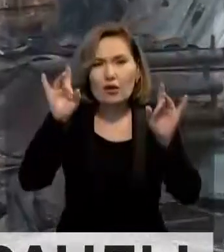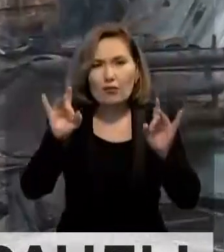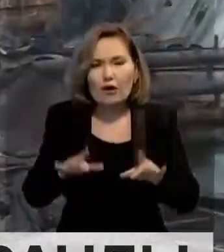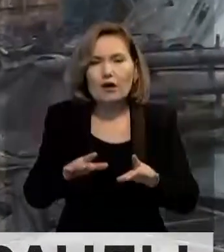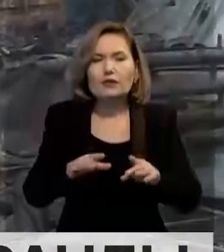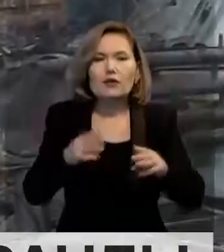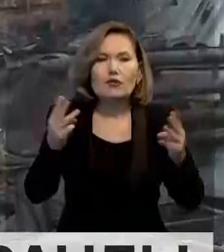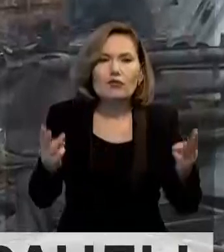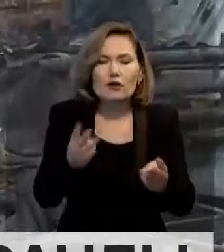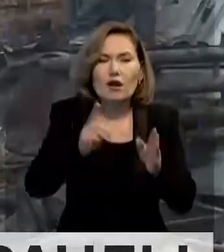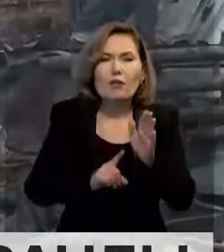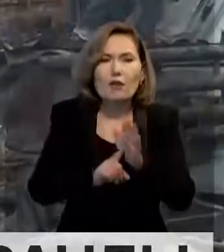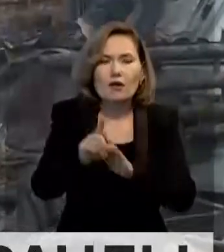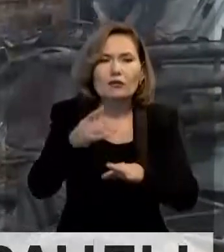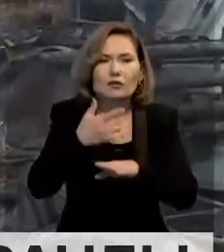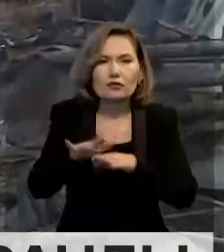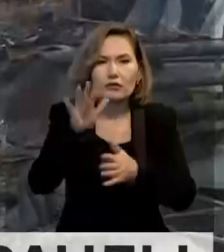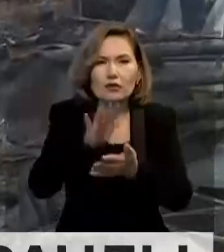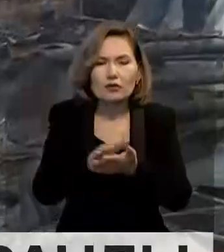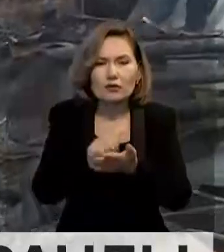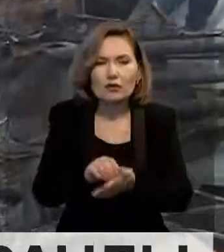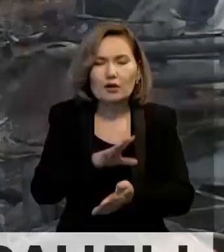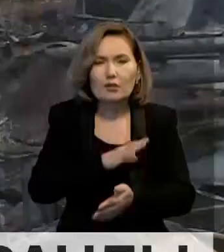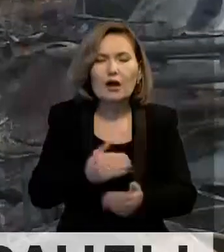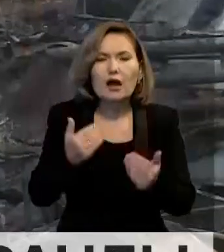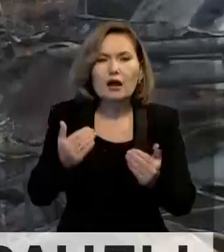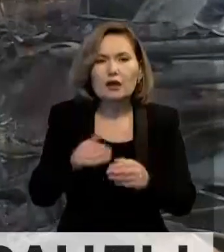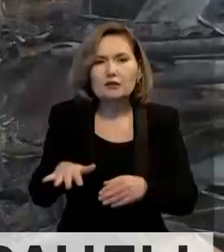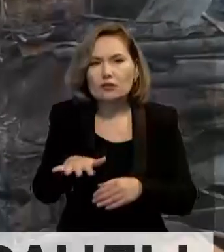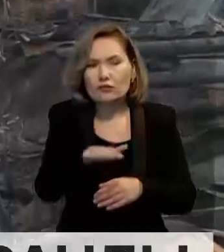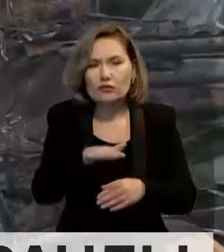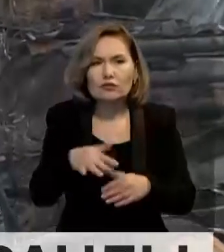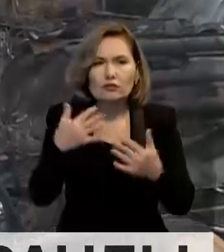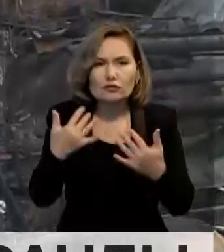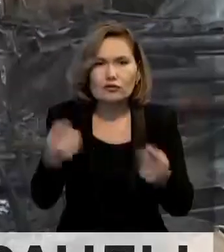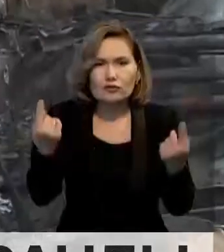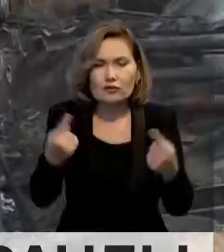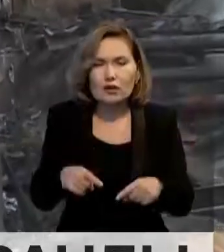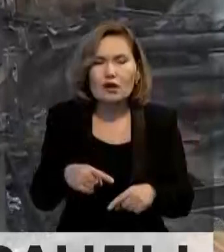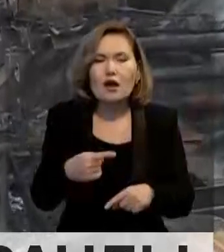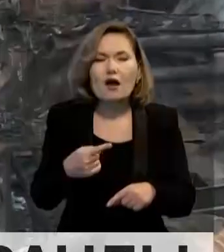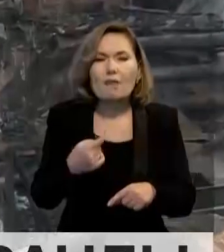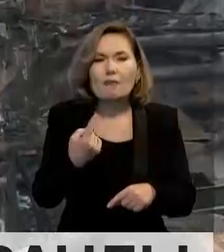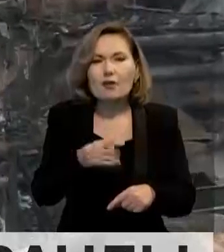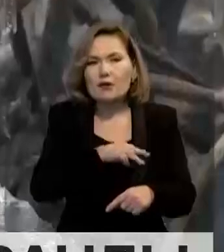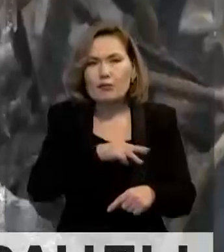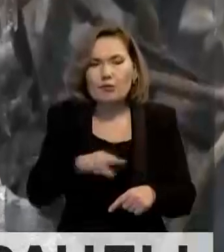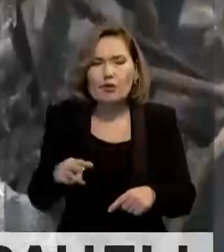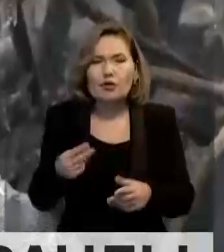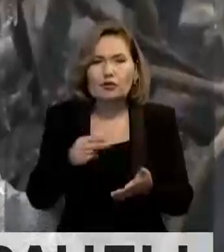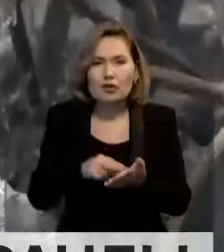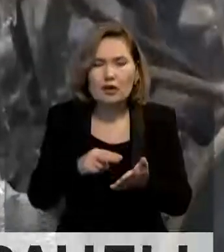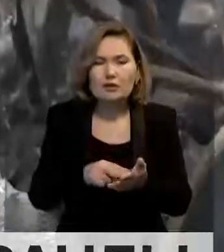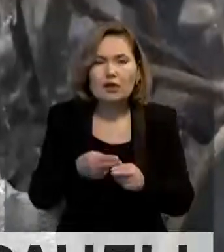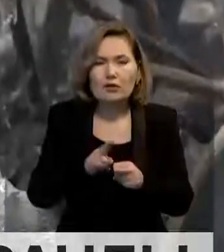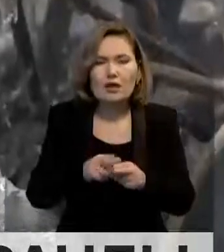тілсіз жау барлығын тып-типыл етті. Ендігі түрі осындай. Мынау мінекей миллиондаған теңге тұратын қарда жүру техникасы